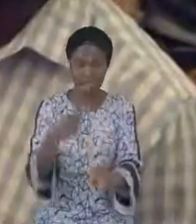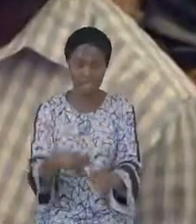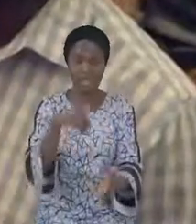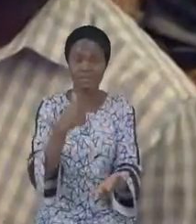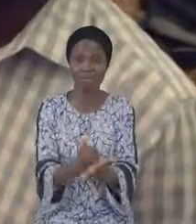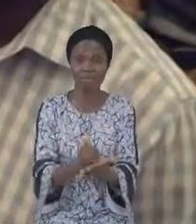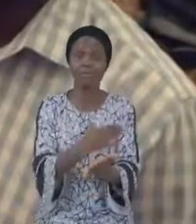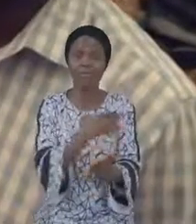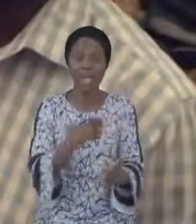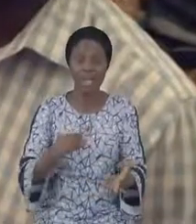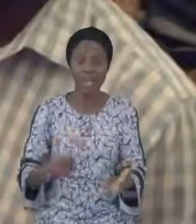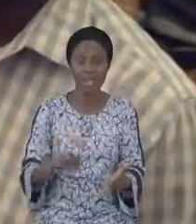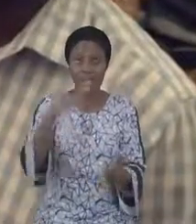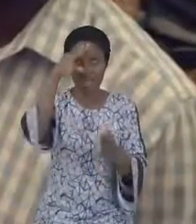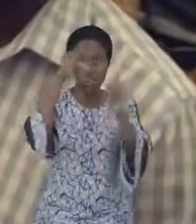Jésus-Christ.